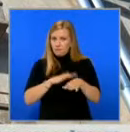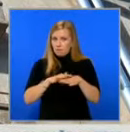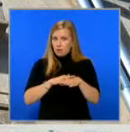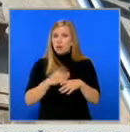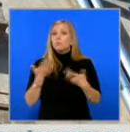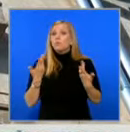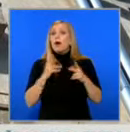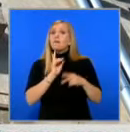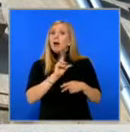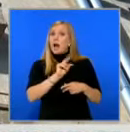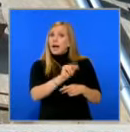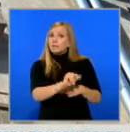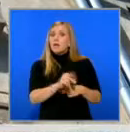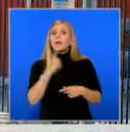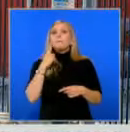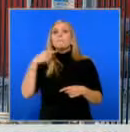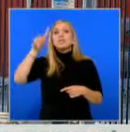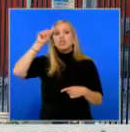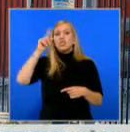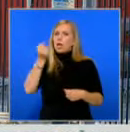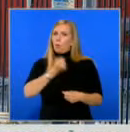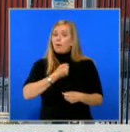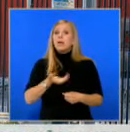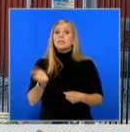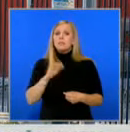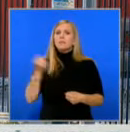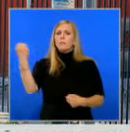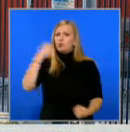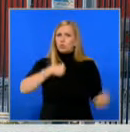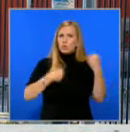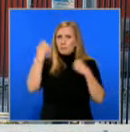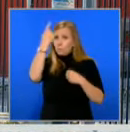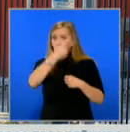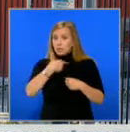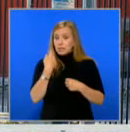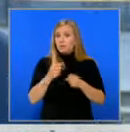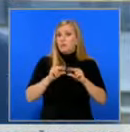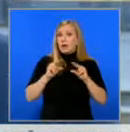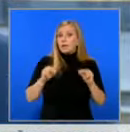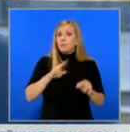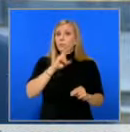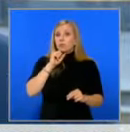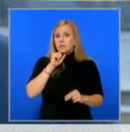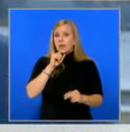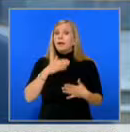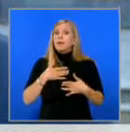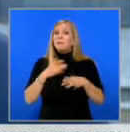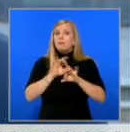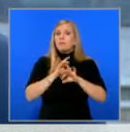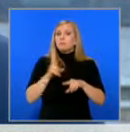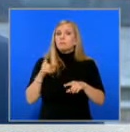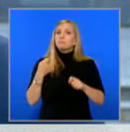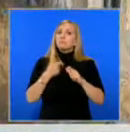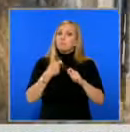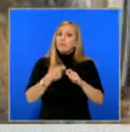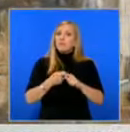на младата жена че ще я убие а след това започнал да нанася удари с ръка по лицето ѝ твърдят разследващите има данни че упражнява и физическо